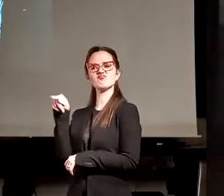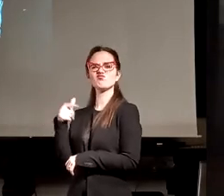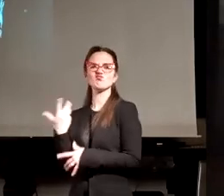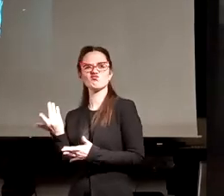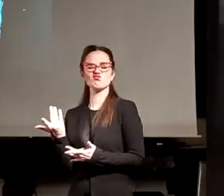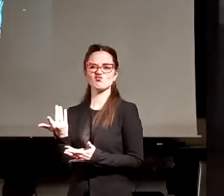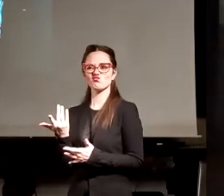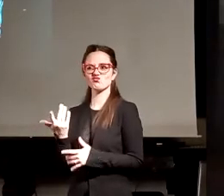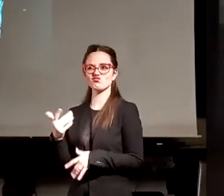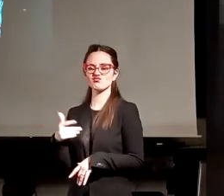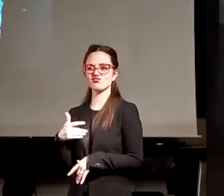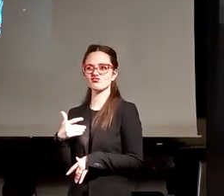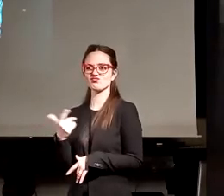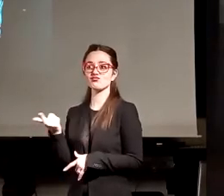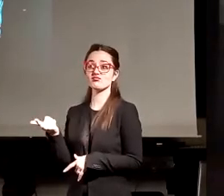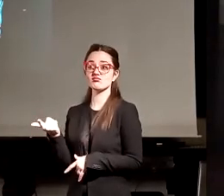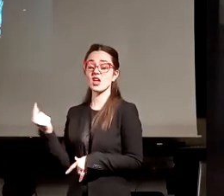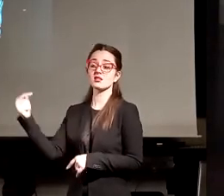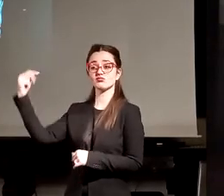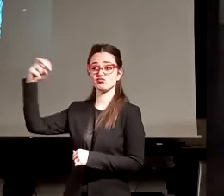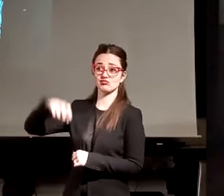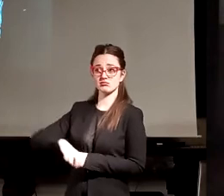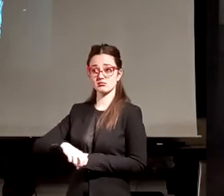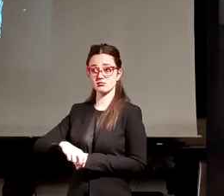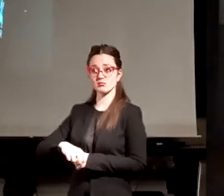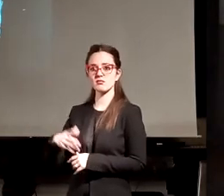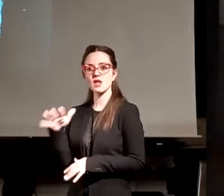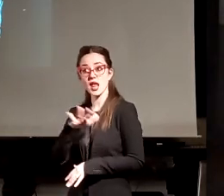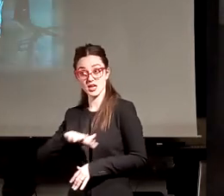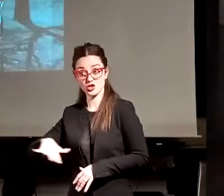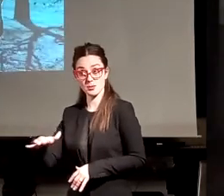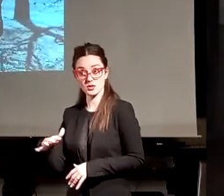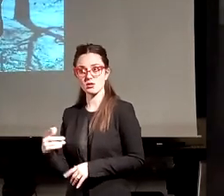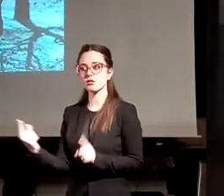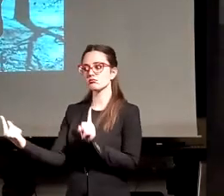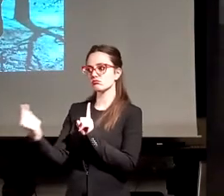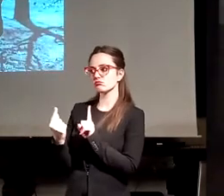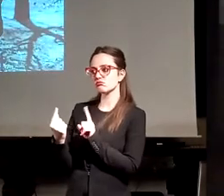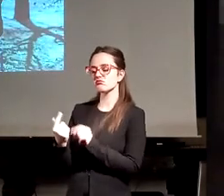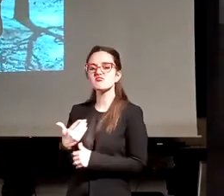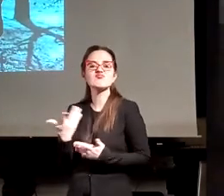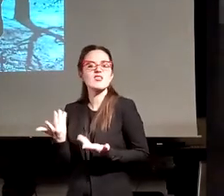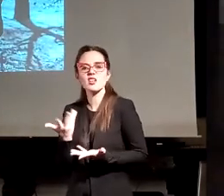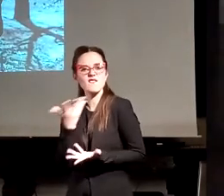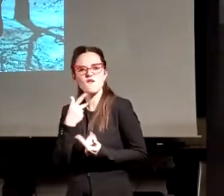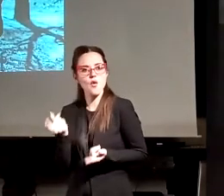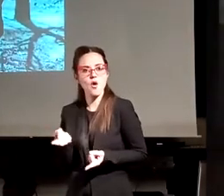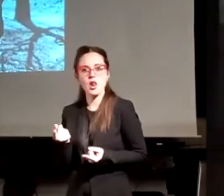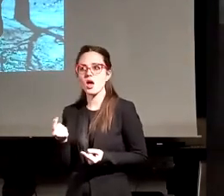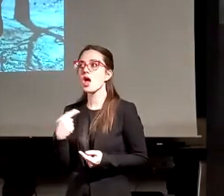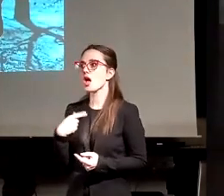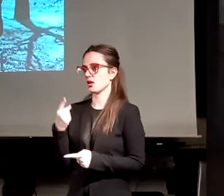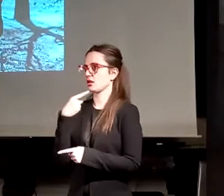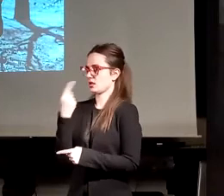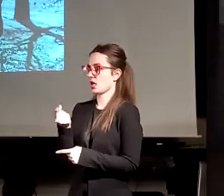cese perché alla reception e chiamarono dicendo anche voi ma io devo vederlo io invece non era vero mia